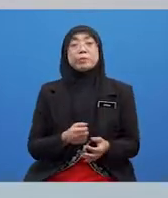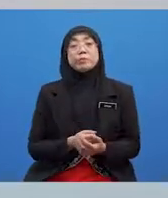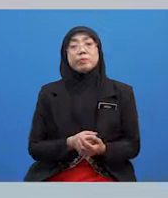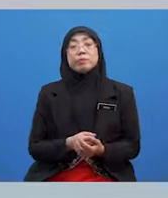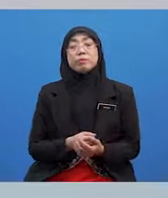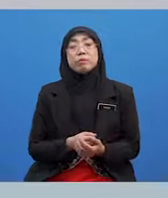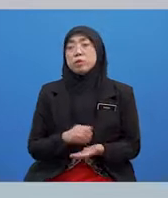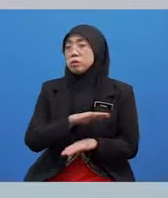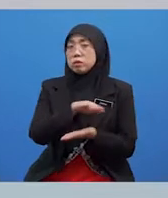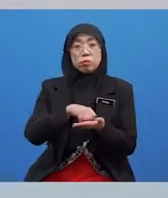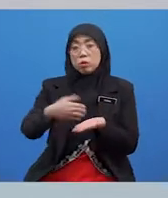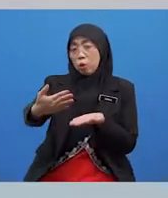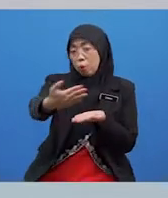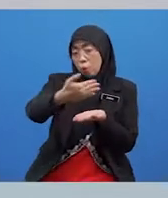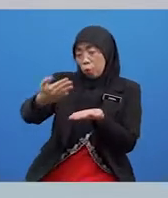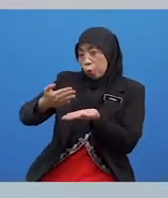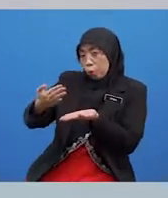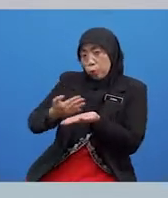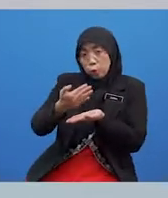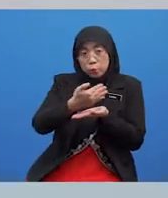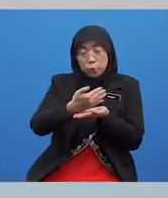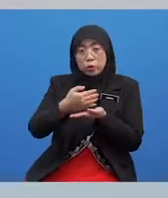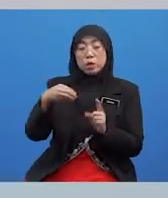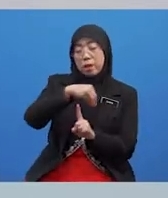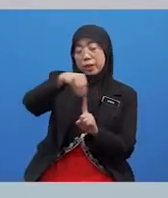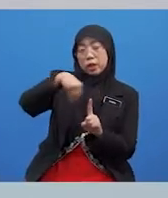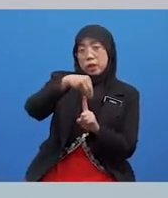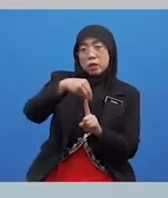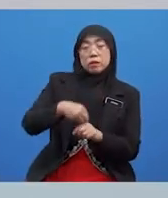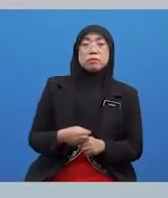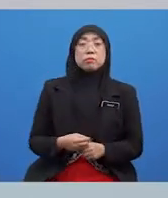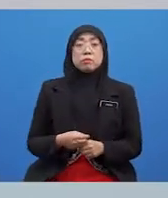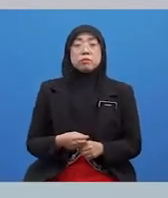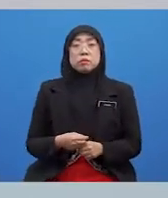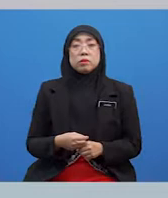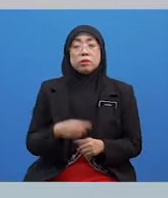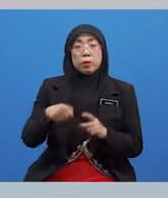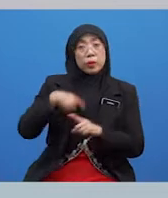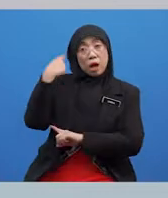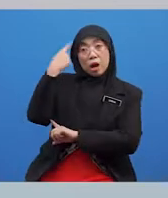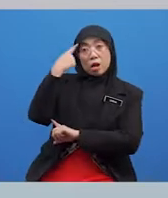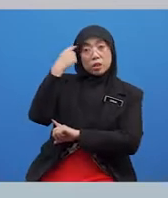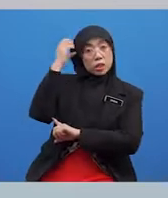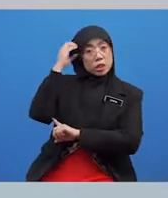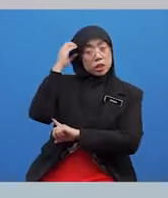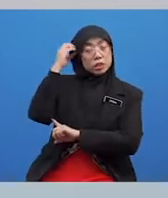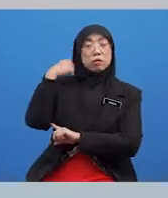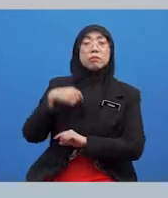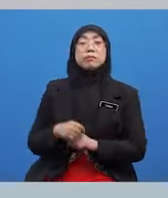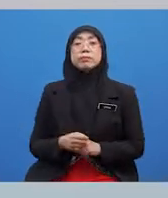Maklumat yang akan disalurkan secara satu hala sahaja. Proses ini akan melalui sistem open